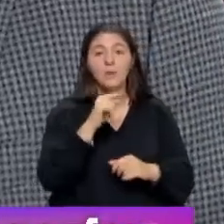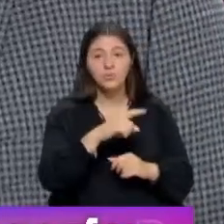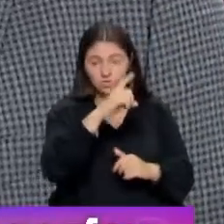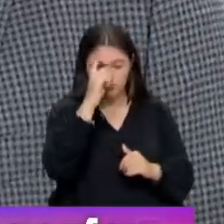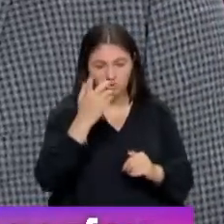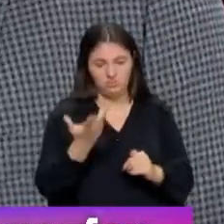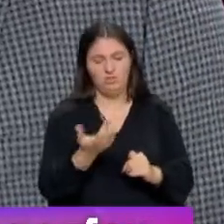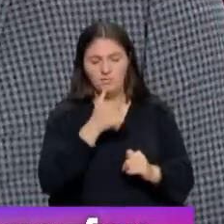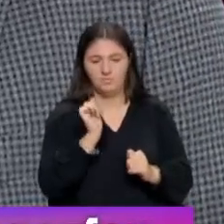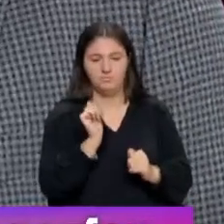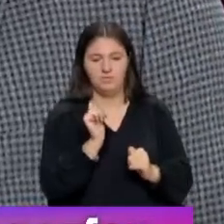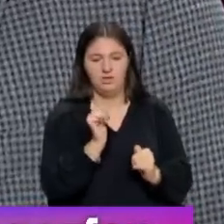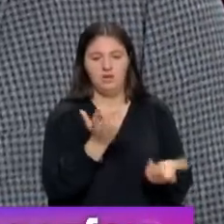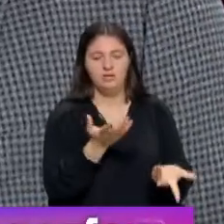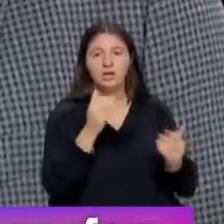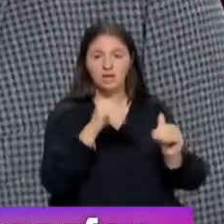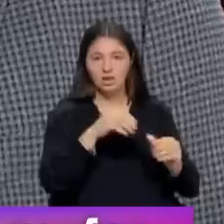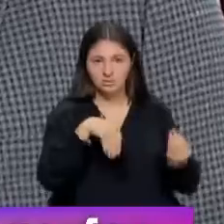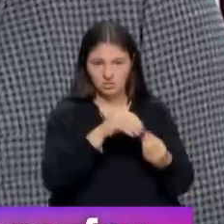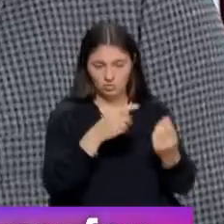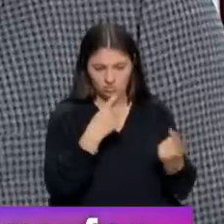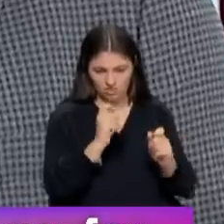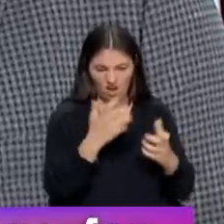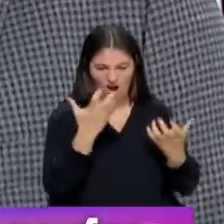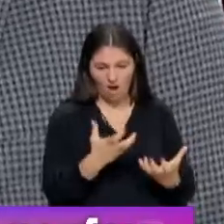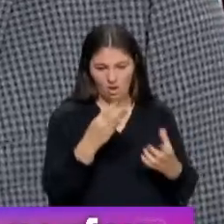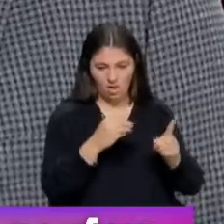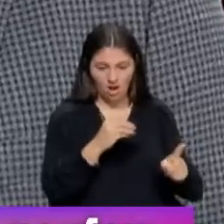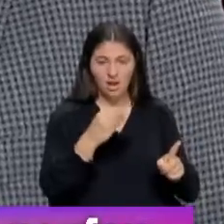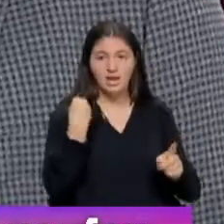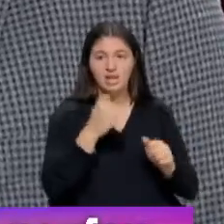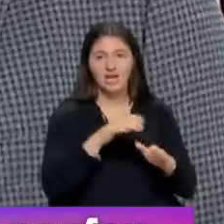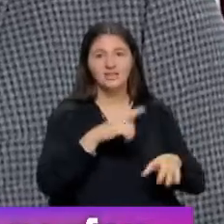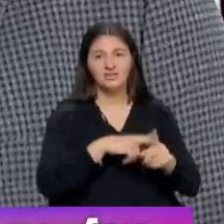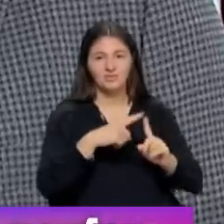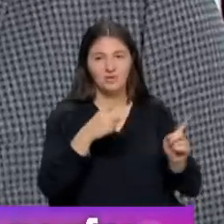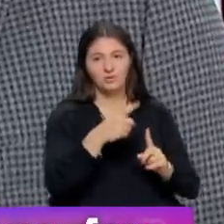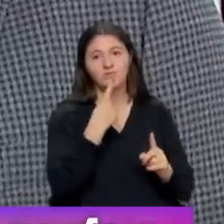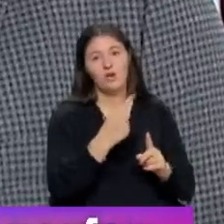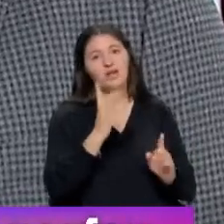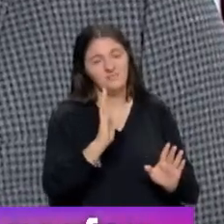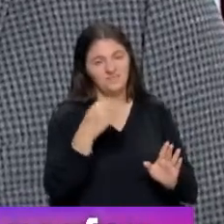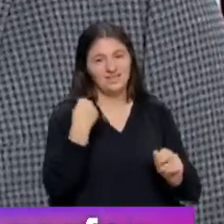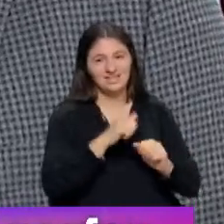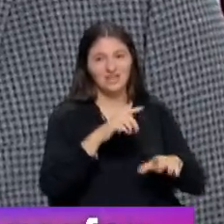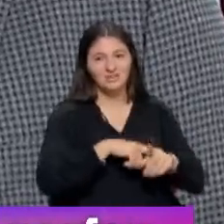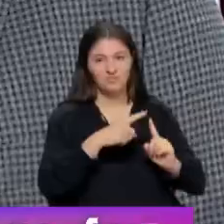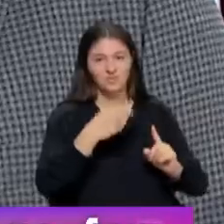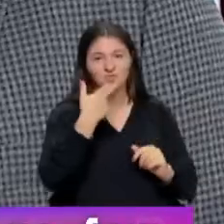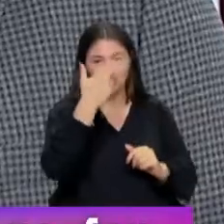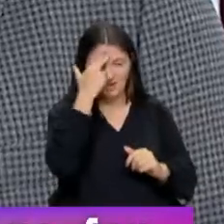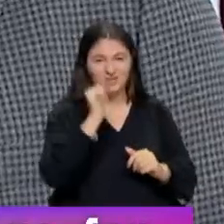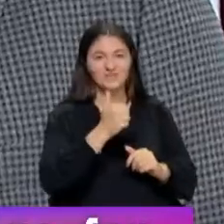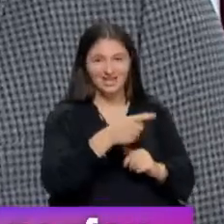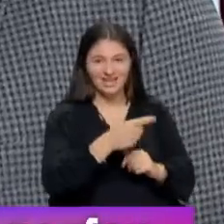yaz şimdi bir gelen zamları konuştuk ağırlıkla yeni yayın döneminde yine onu da söyleyeyim yeni yayın döneminde cuma